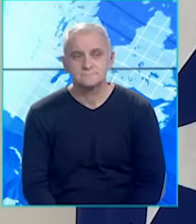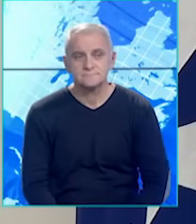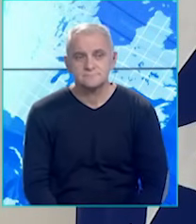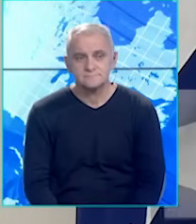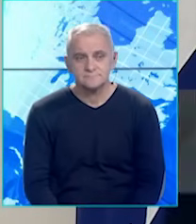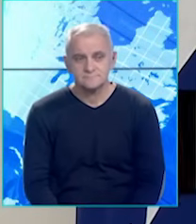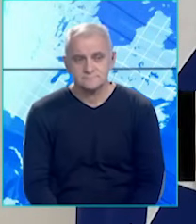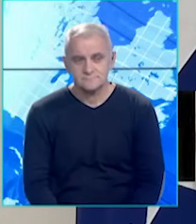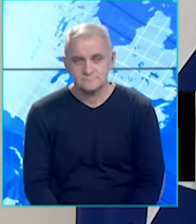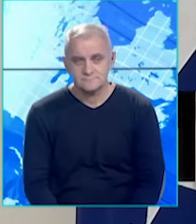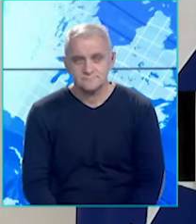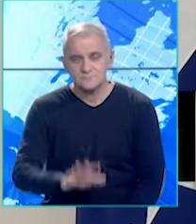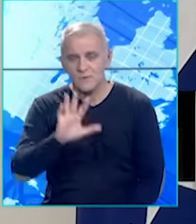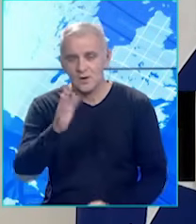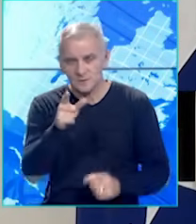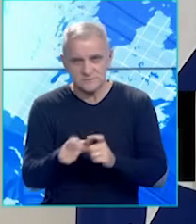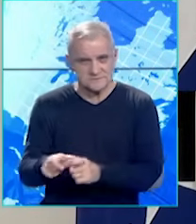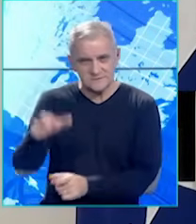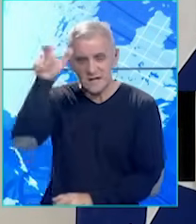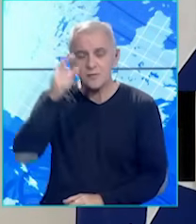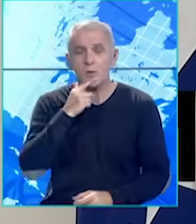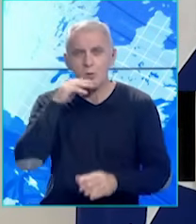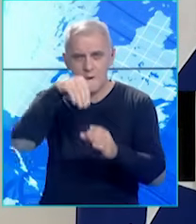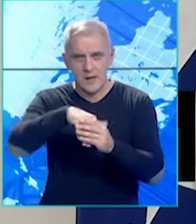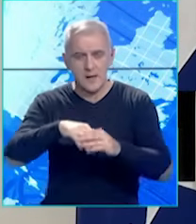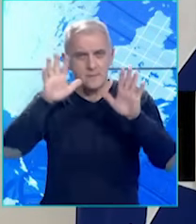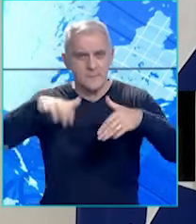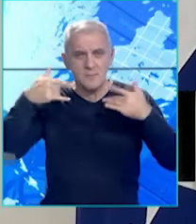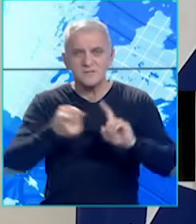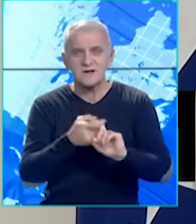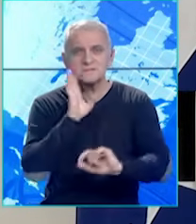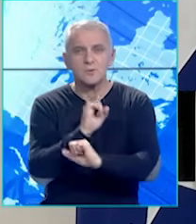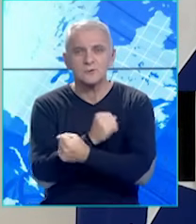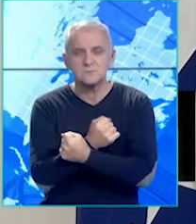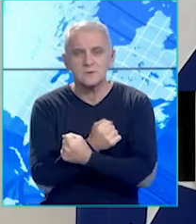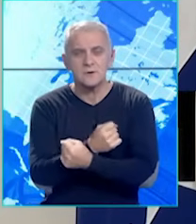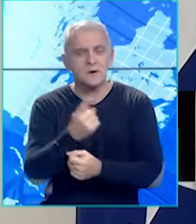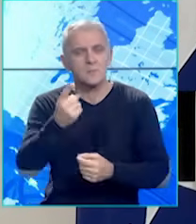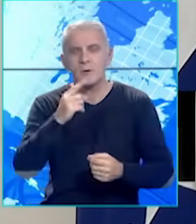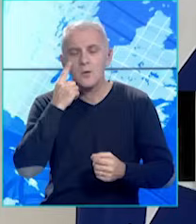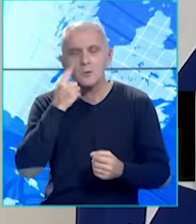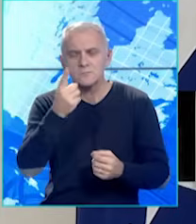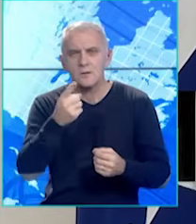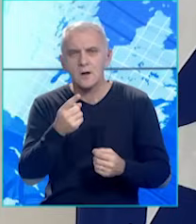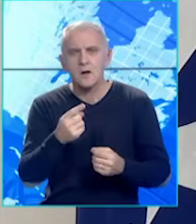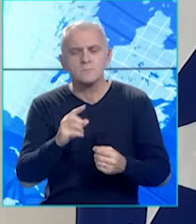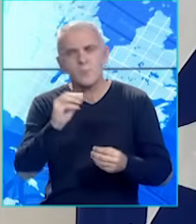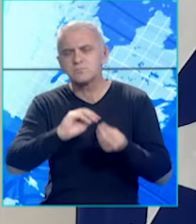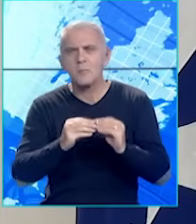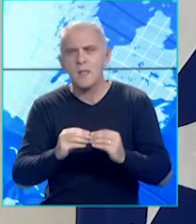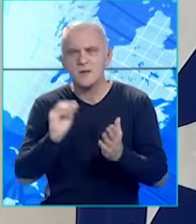Oko zgrade u kojoj se nalazi parlament Federacije Bosne i Hercegovine je sporan pokušaj uknjižbe grada